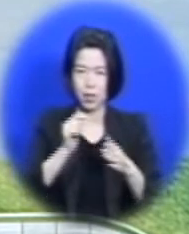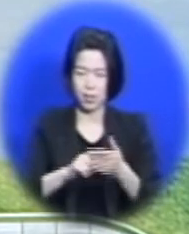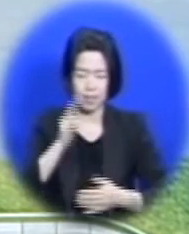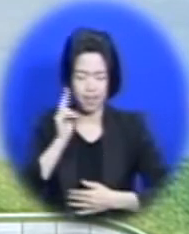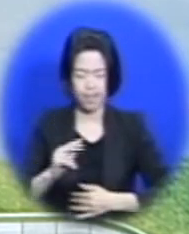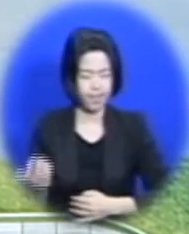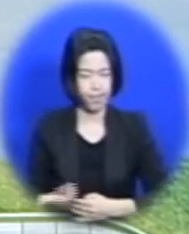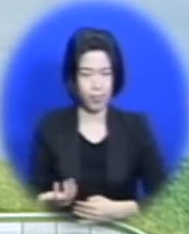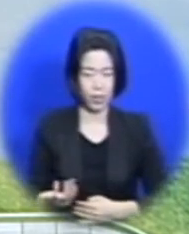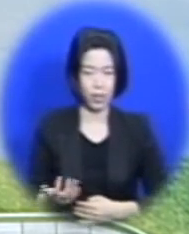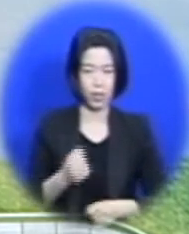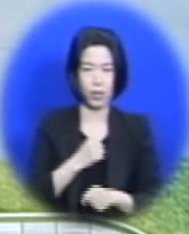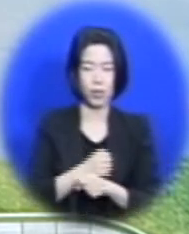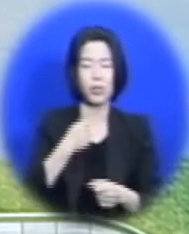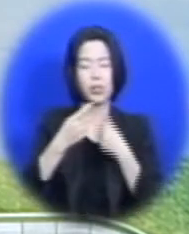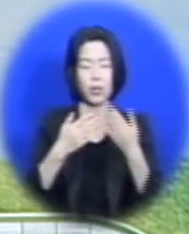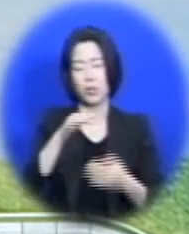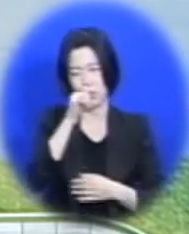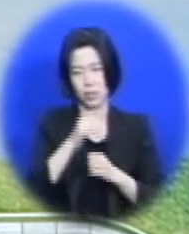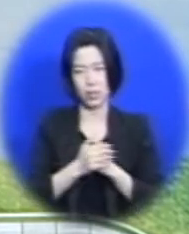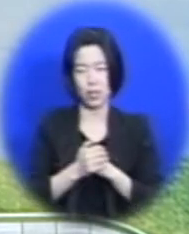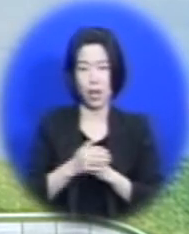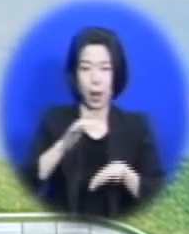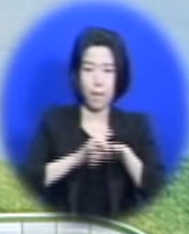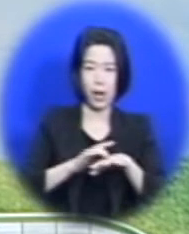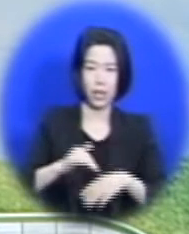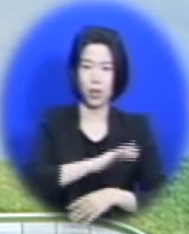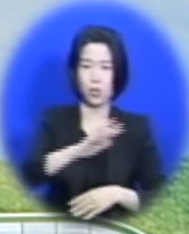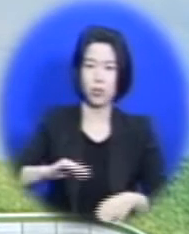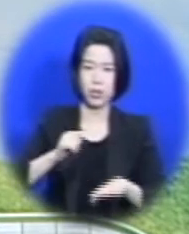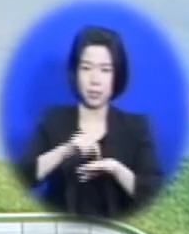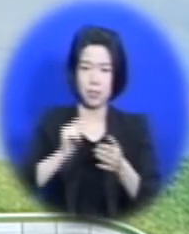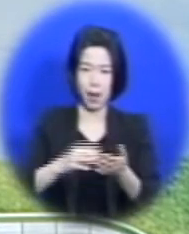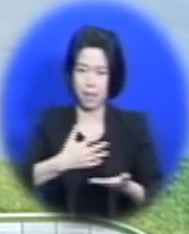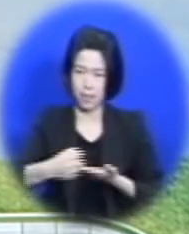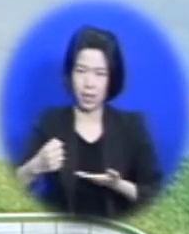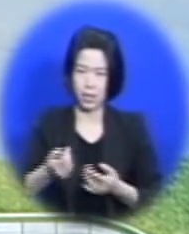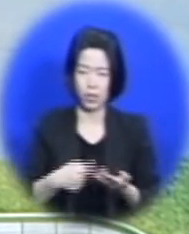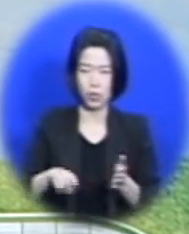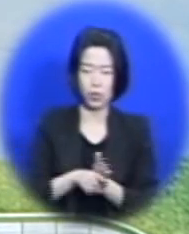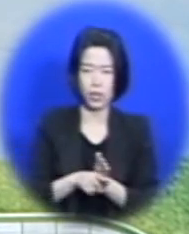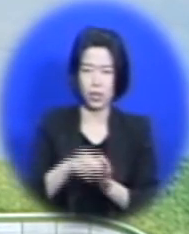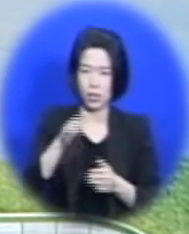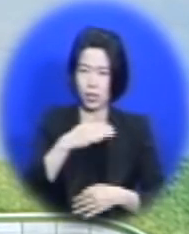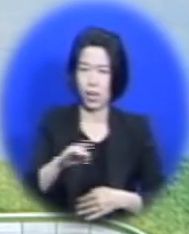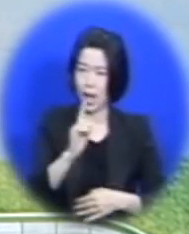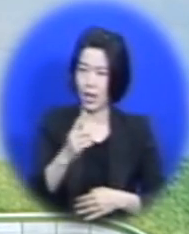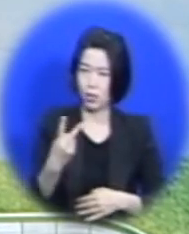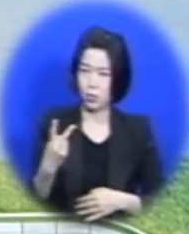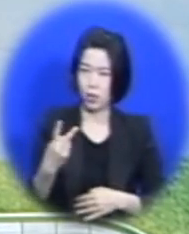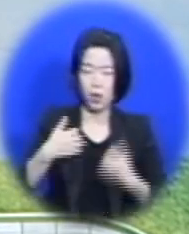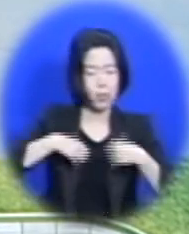극한 고통을 겪는 거예요. 마귀가 우리 마음을 뺏으려고 절대로 한두 번에